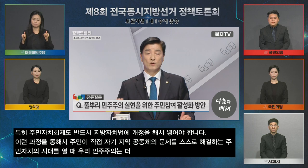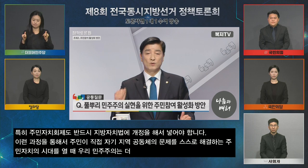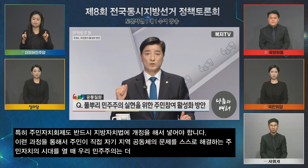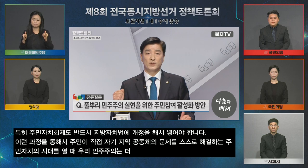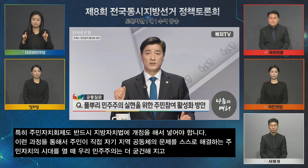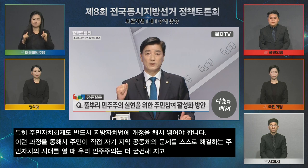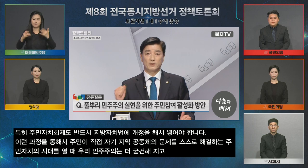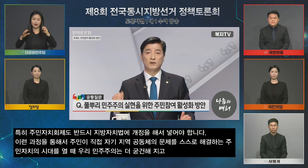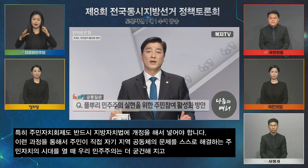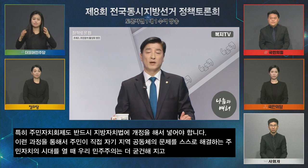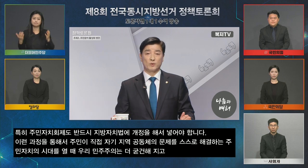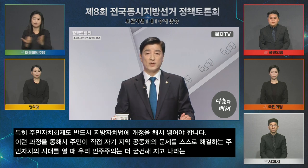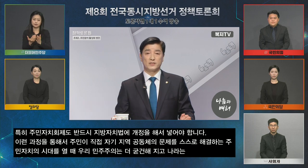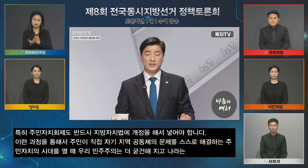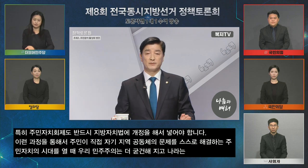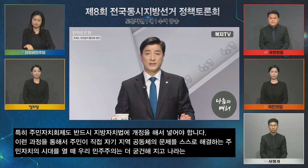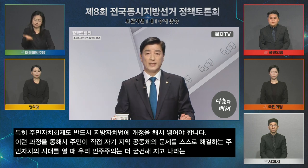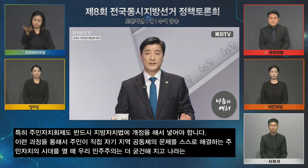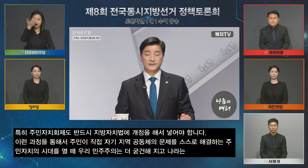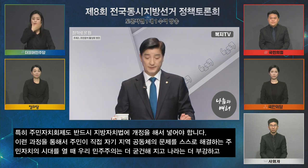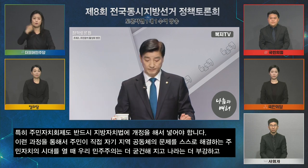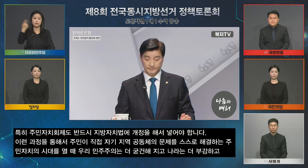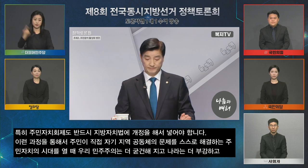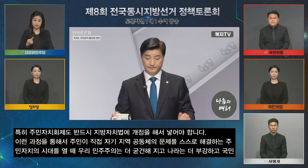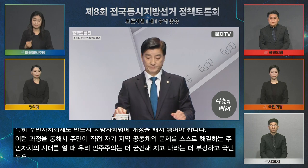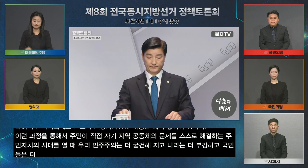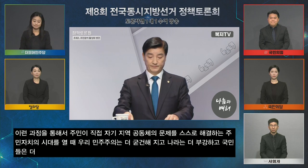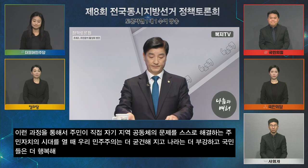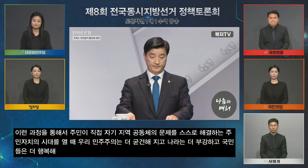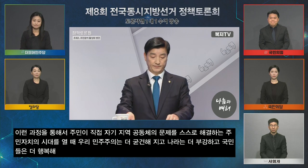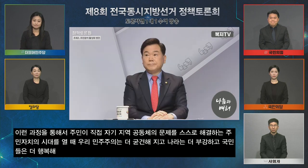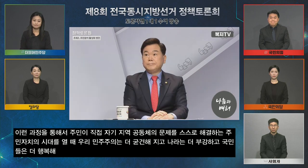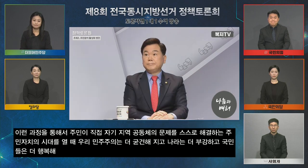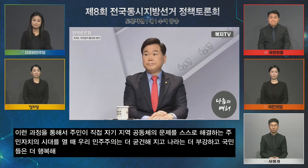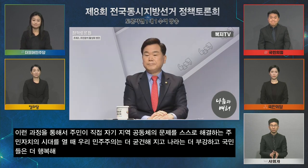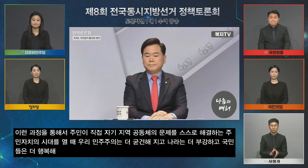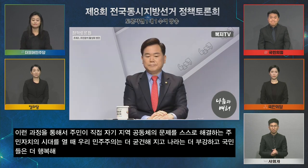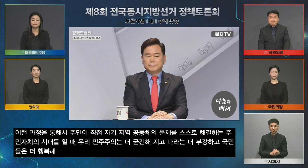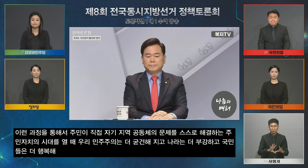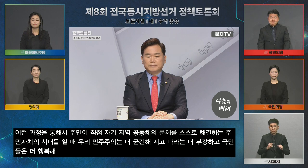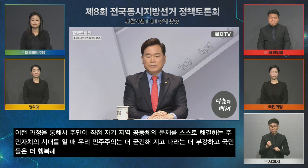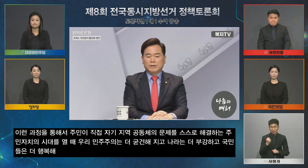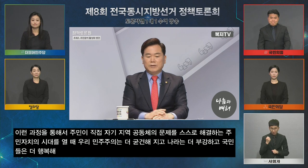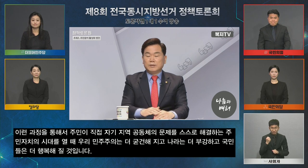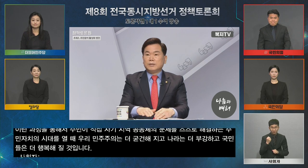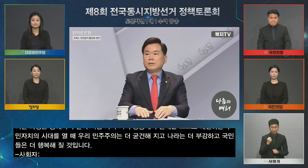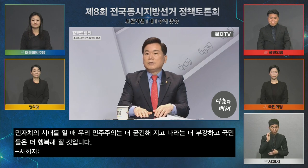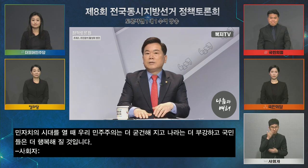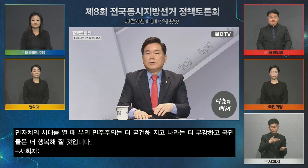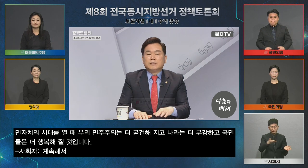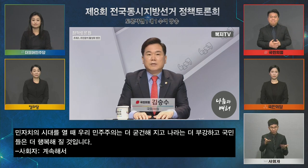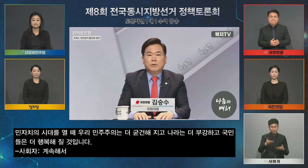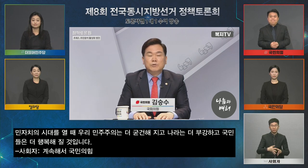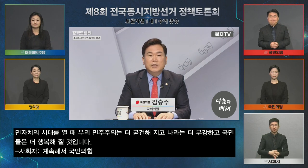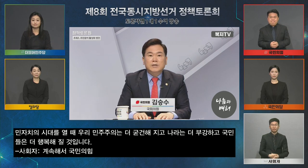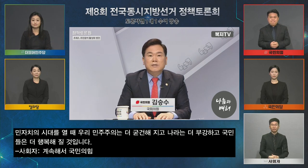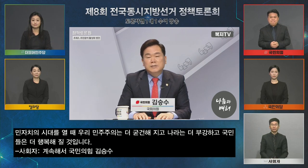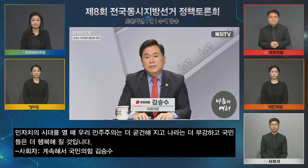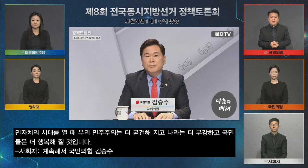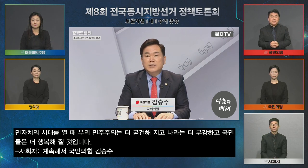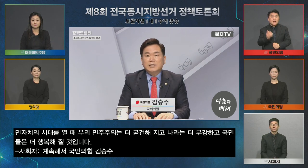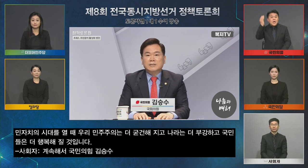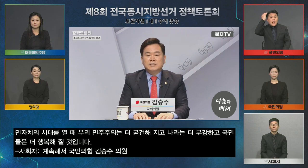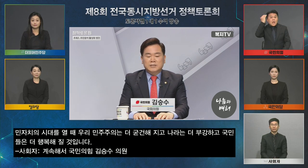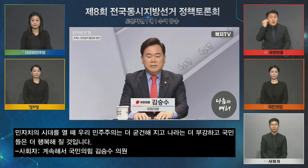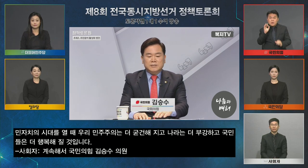부강하고 국민들은 더 행복해질 것입니다. 네, 계속해서 국민의힘 김승수 의원 답변해 주시죠. 우리나라